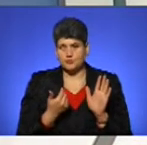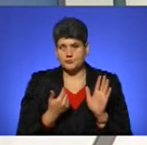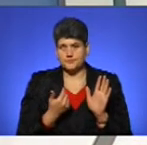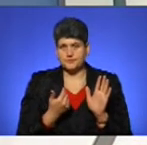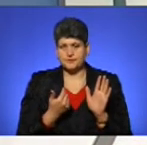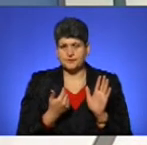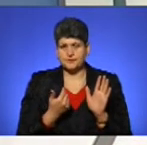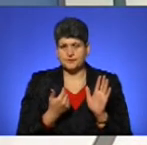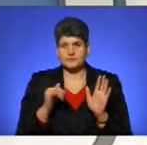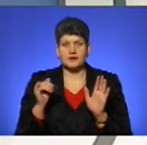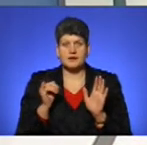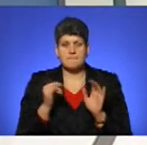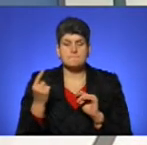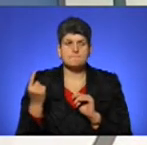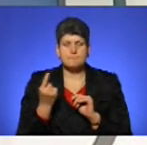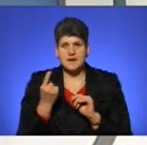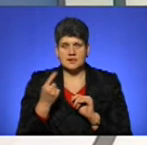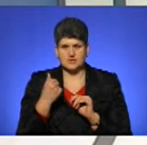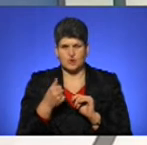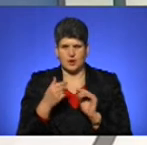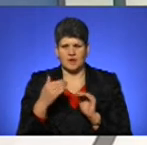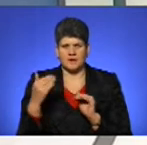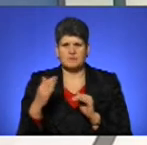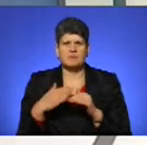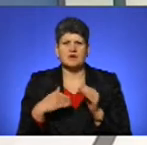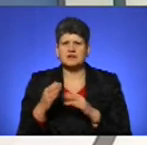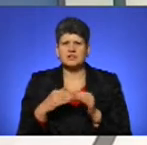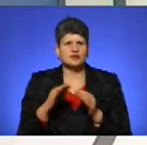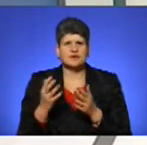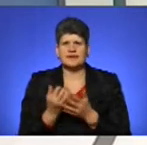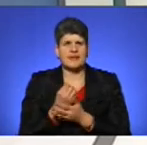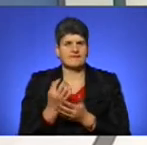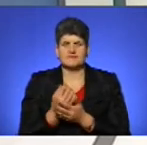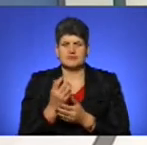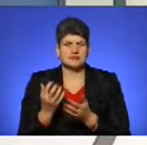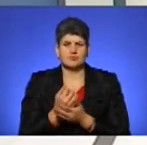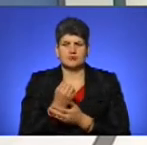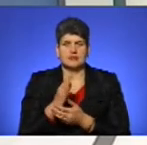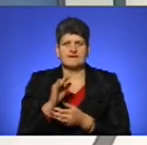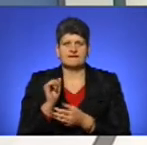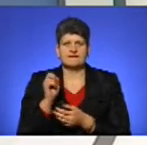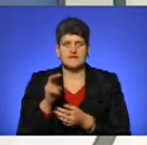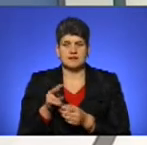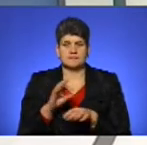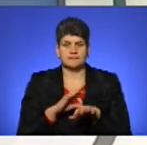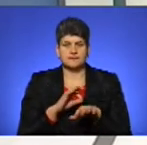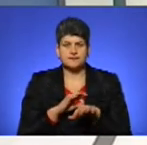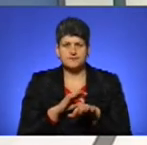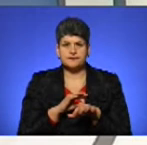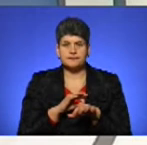1987 року. І перші роки практично не виявлялися випадки ВІЛ-інфекції, а